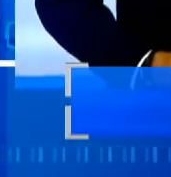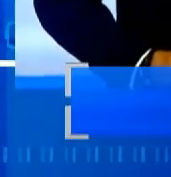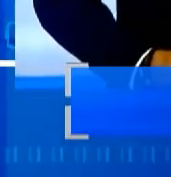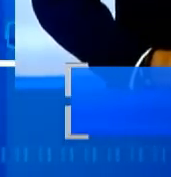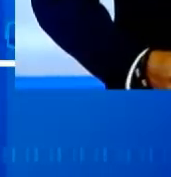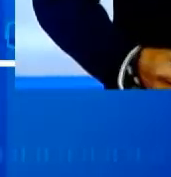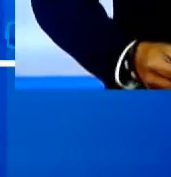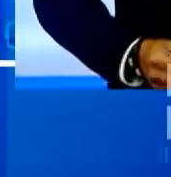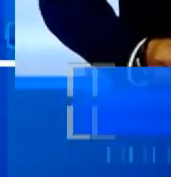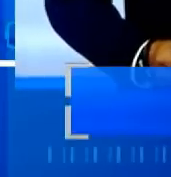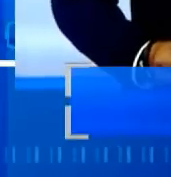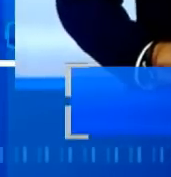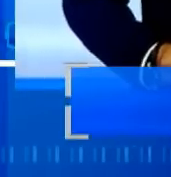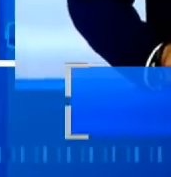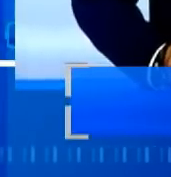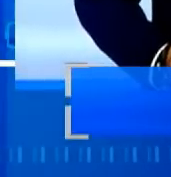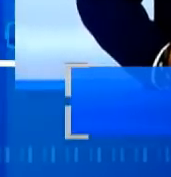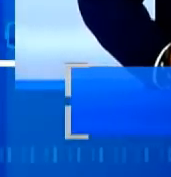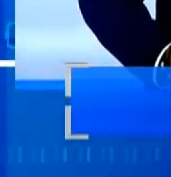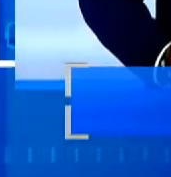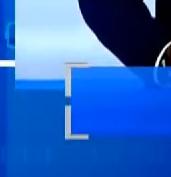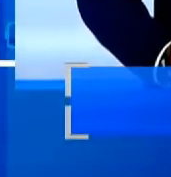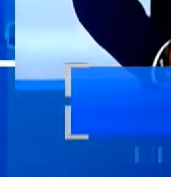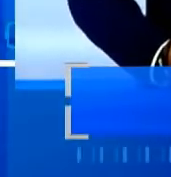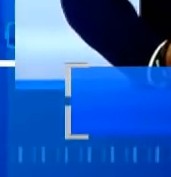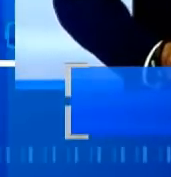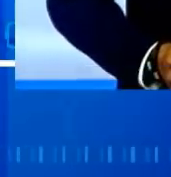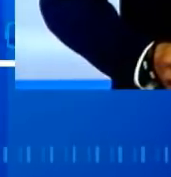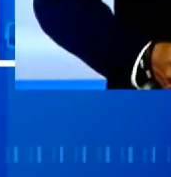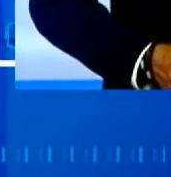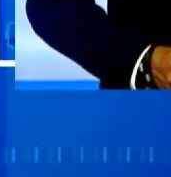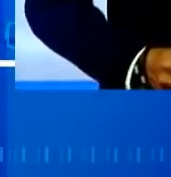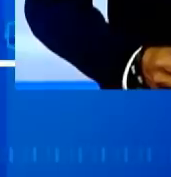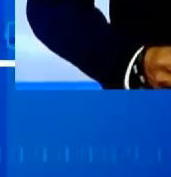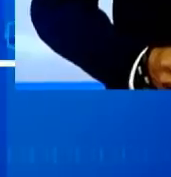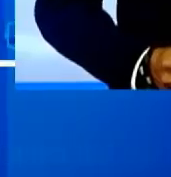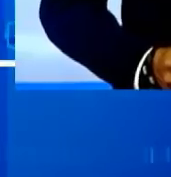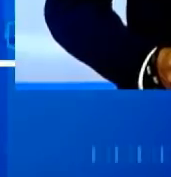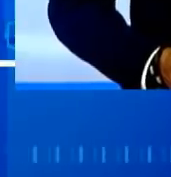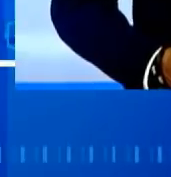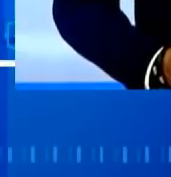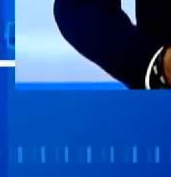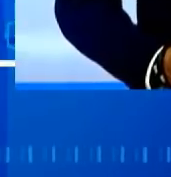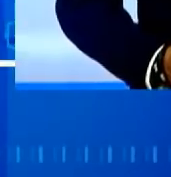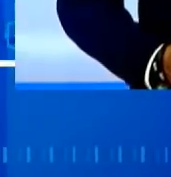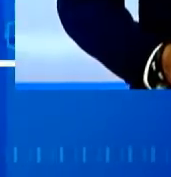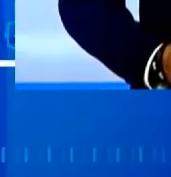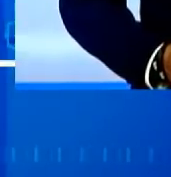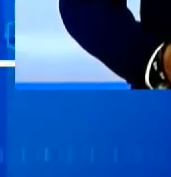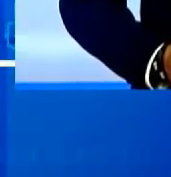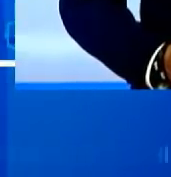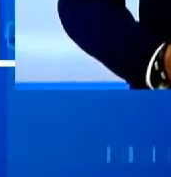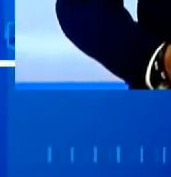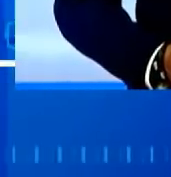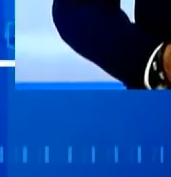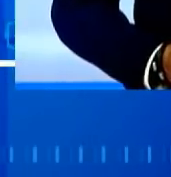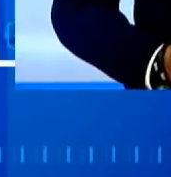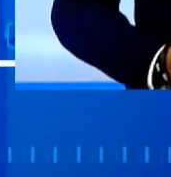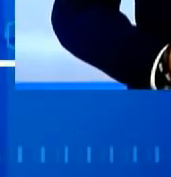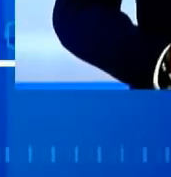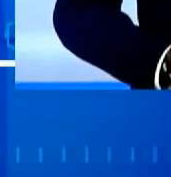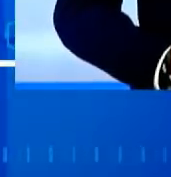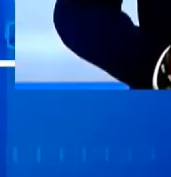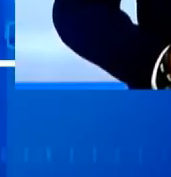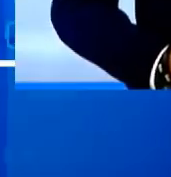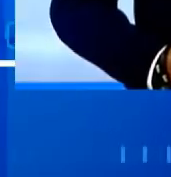youtube.com/GMA News. Ako naman, Arnold Glavio, ito ang inyong Liga ng Katotohanan. 25 taon na naghahatid ng balita. Ako po si